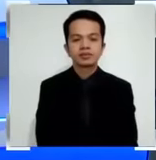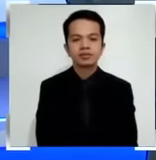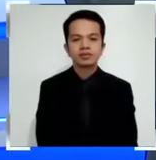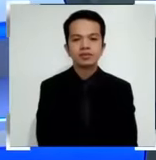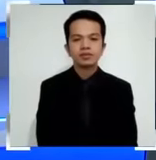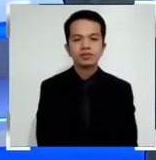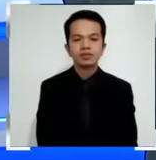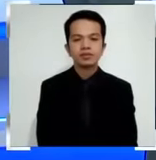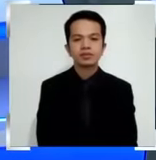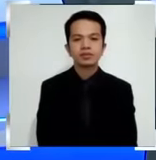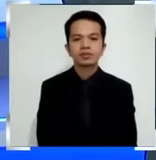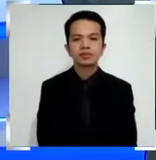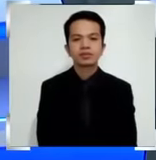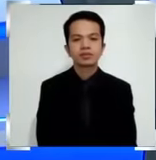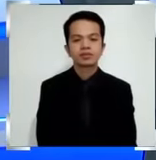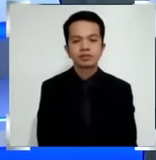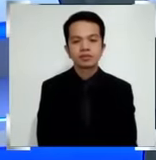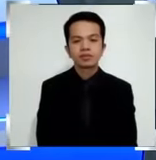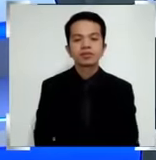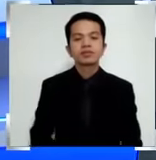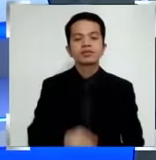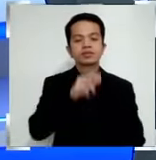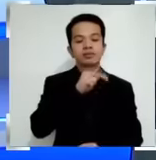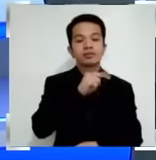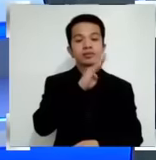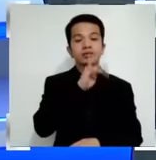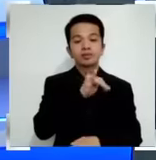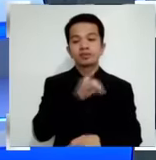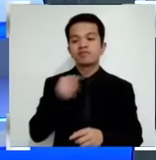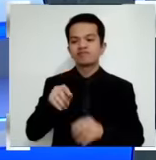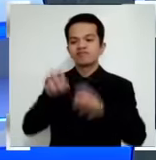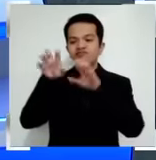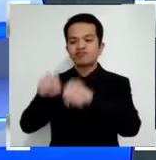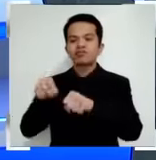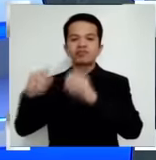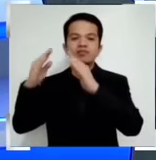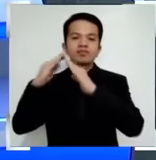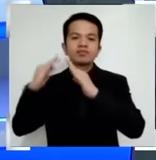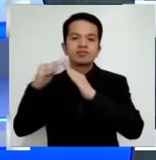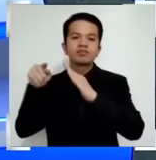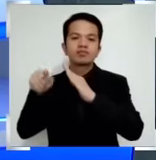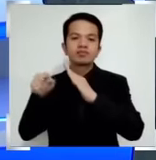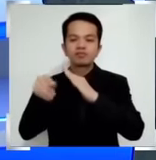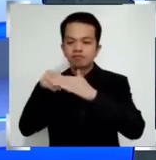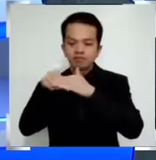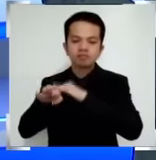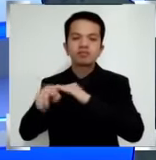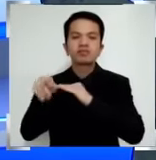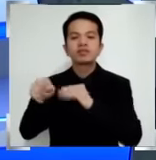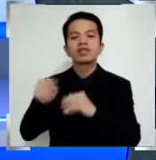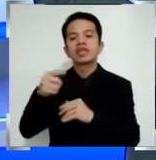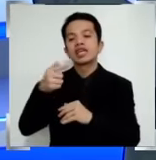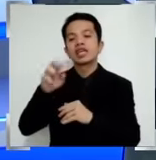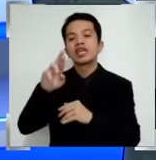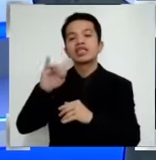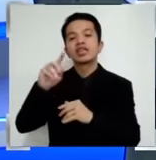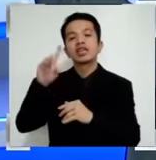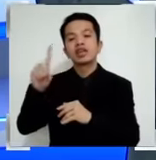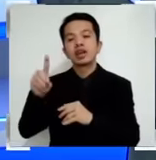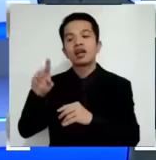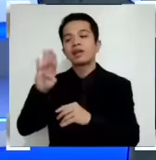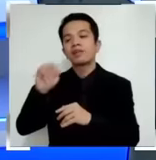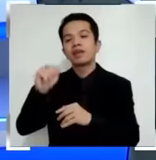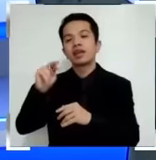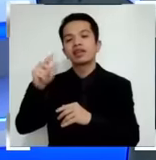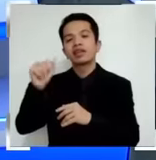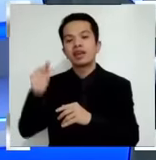Deride ang mga operatiba ng FBI ang pininiwalaang bahay ni dating Bureau of Corrections Chief Gerald Bantag sa Baguio City. Ang resulta